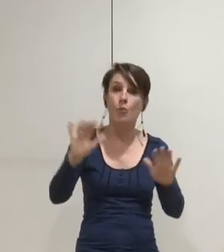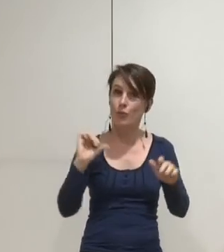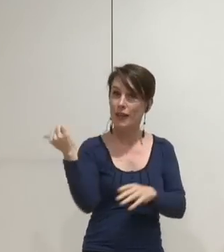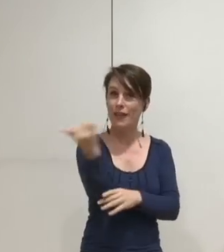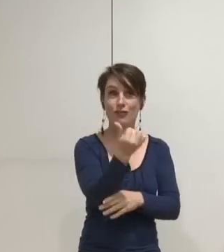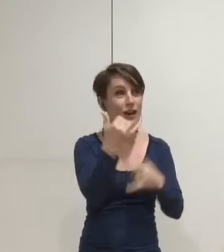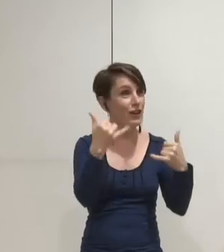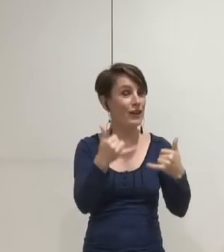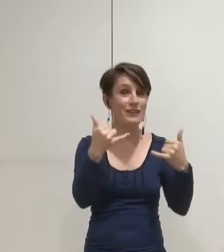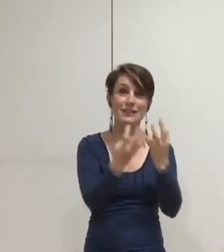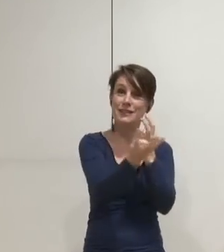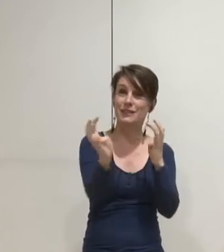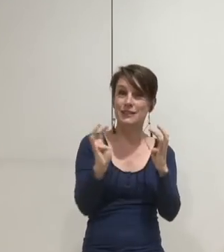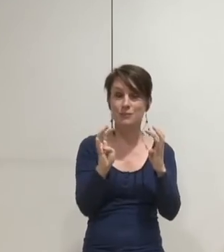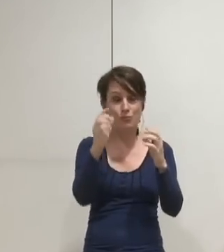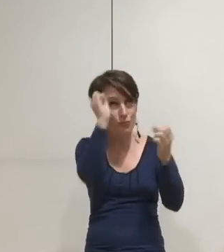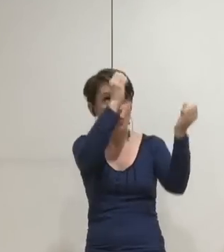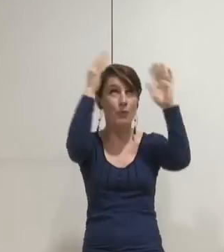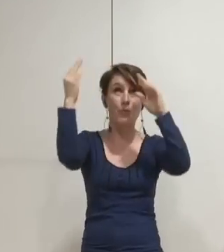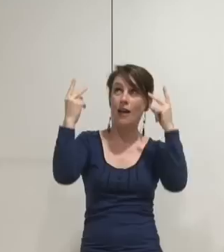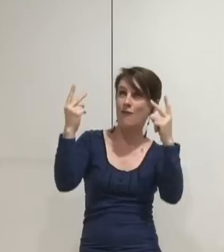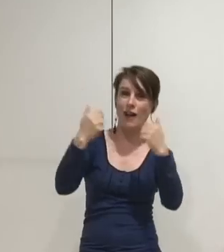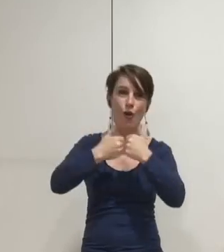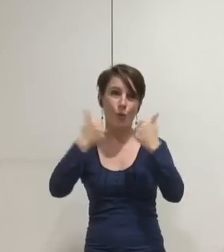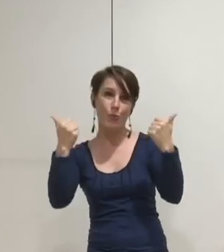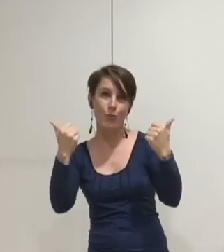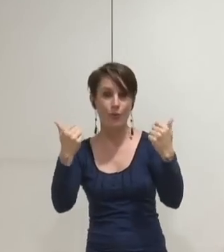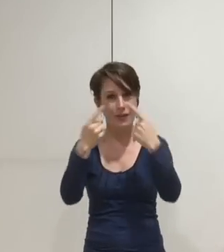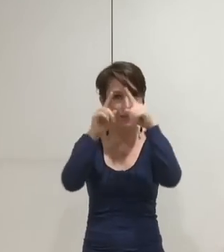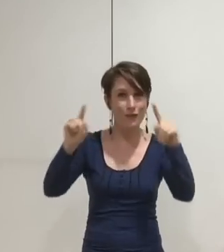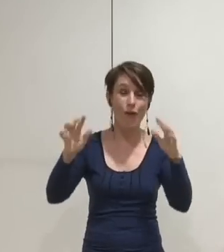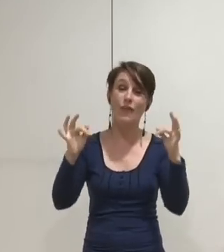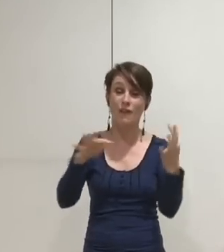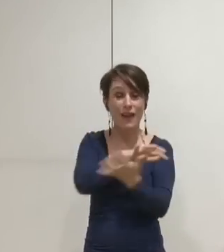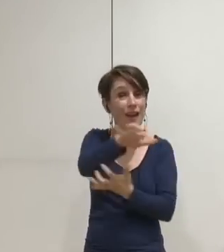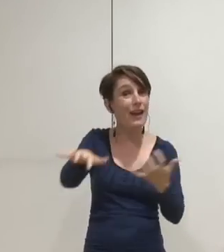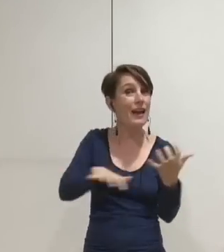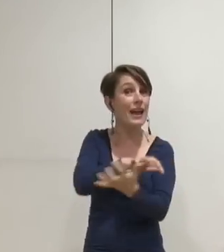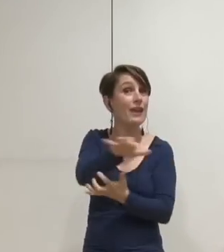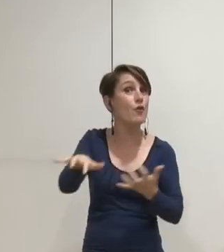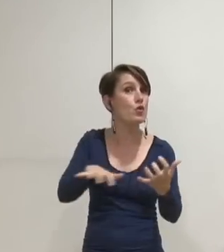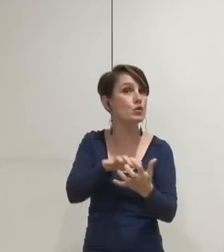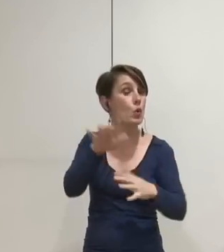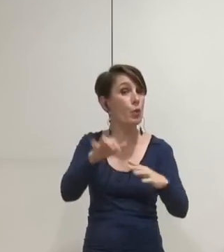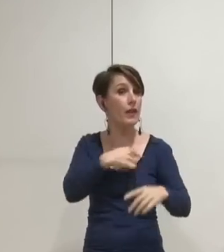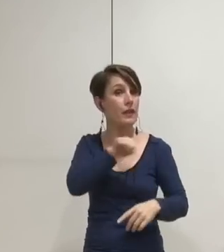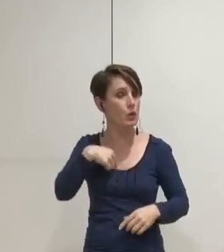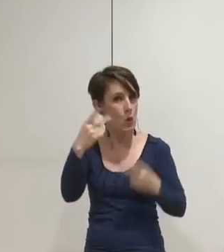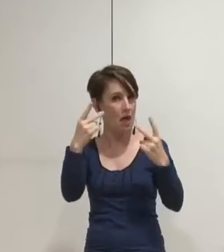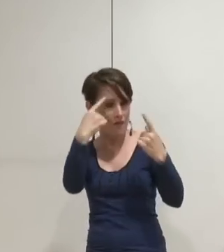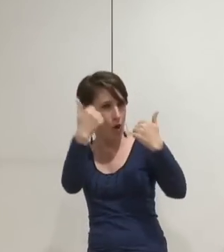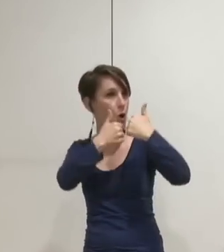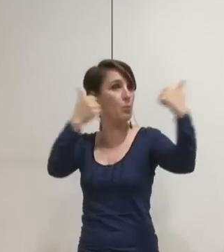les les mêmes valeurs et la Révolution par excellence et le fait historique qui peut nous diviser au niveau des valeurs